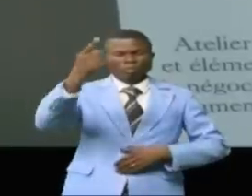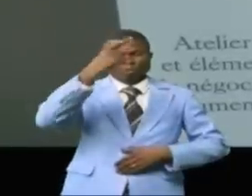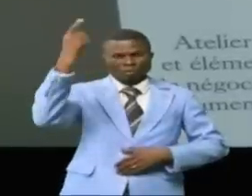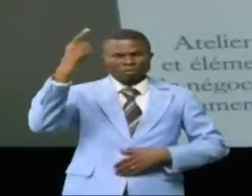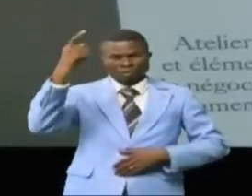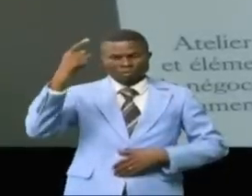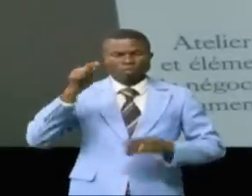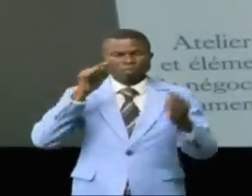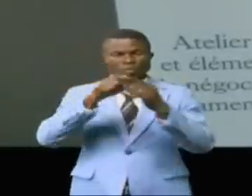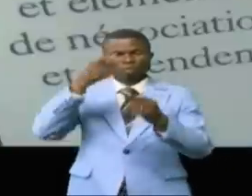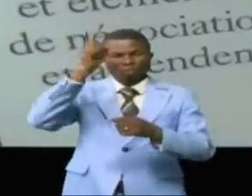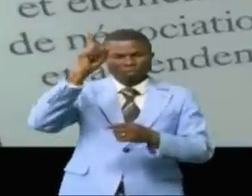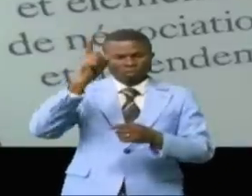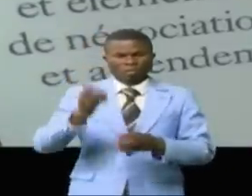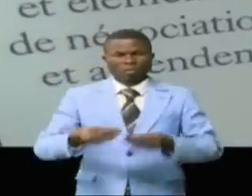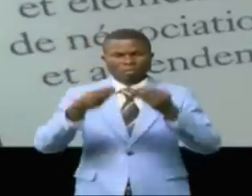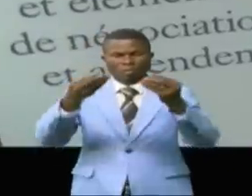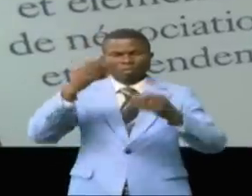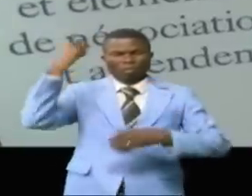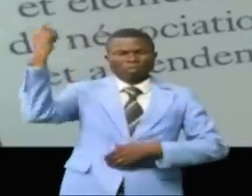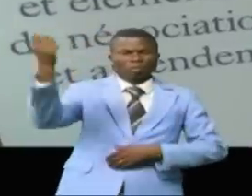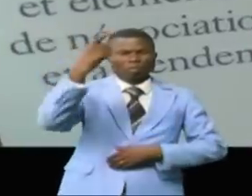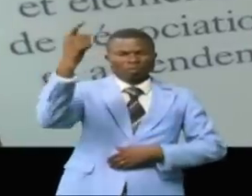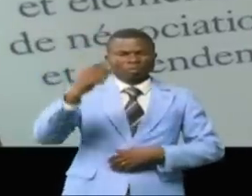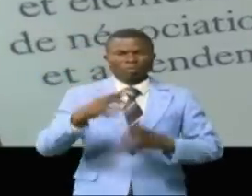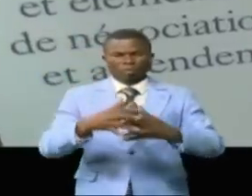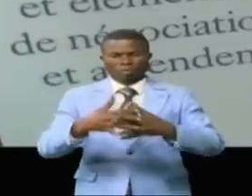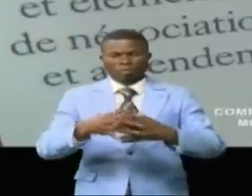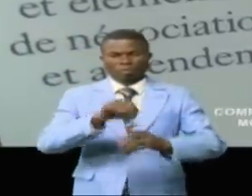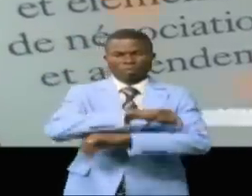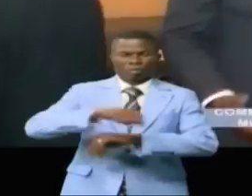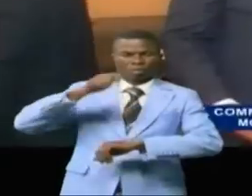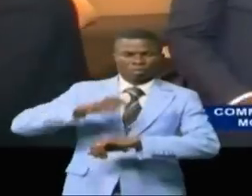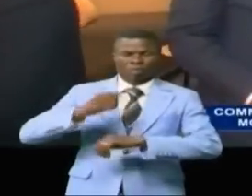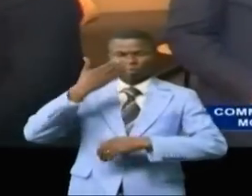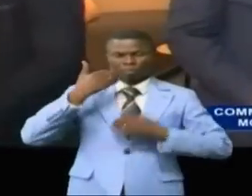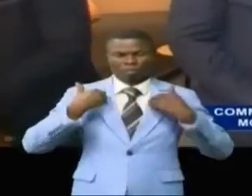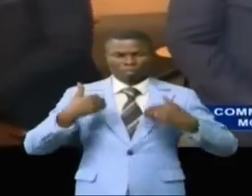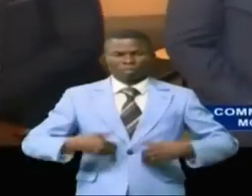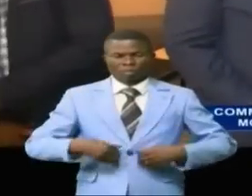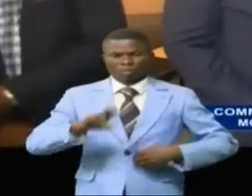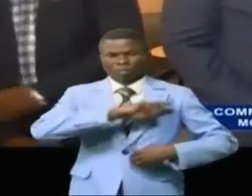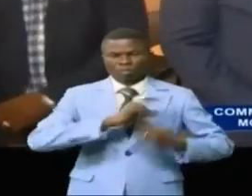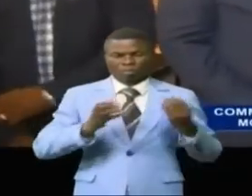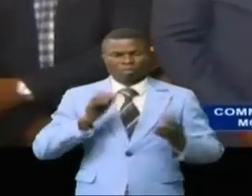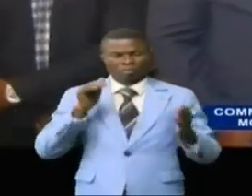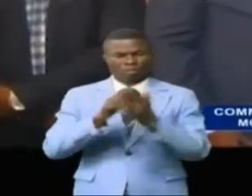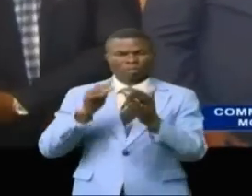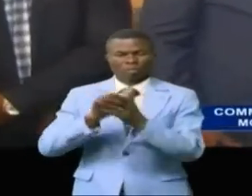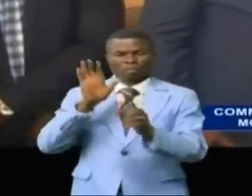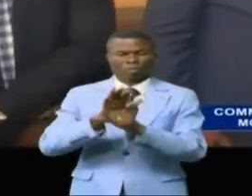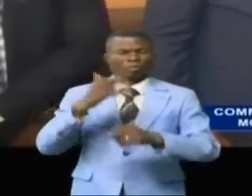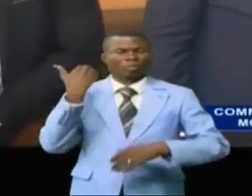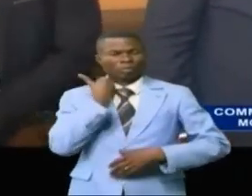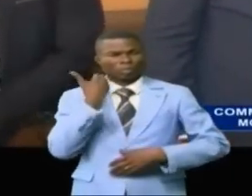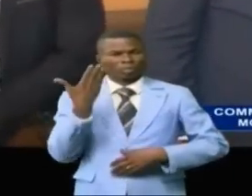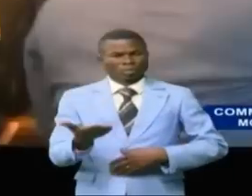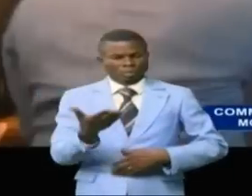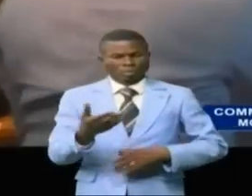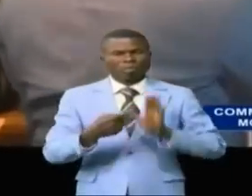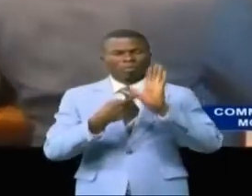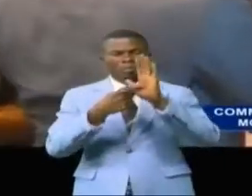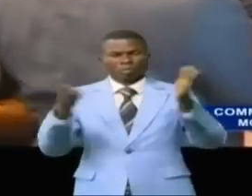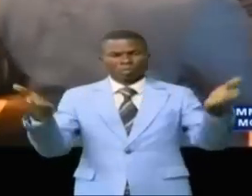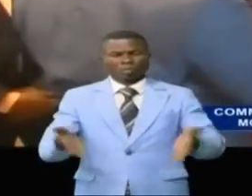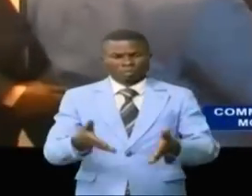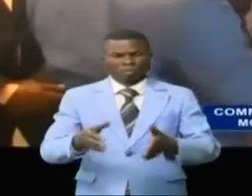pour objectif de doter le monde d'un instrument juridique efficace. La RDC, confrontée à plusieurs épidémies, sera présente à